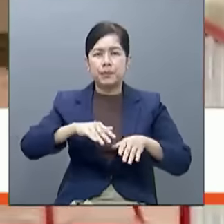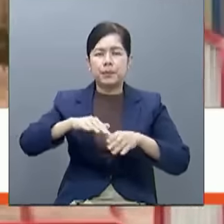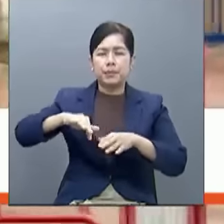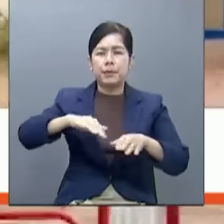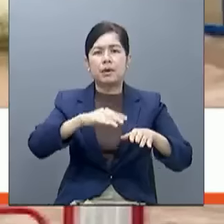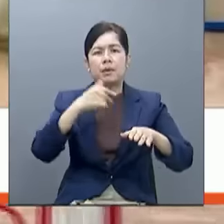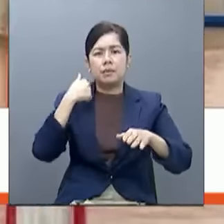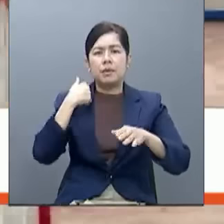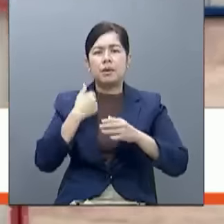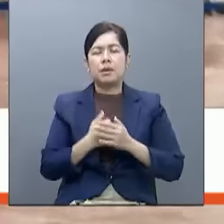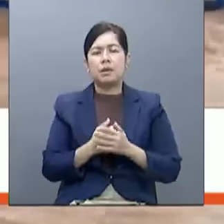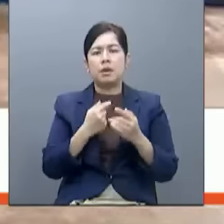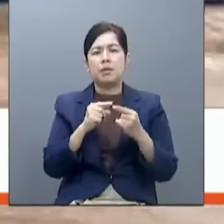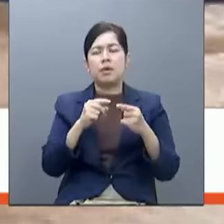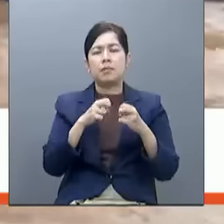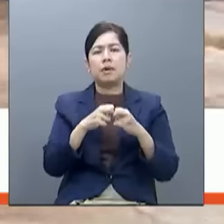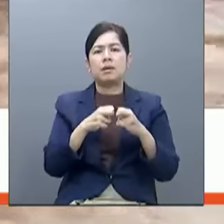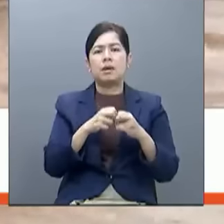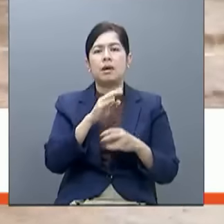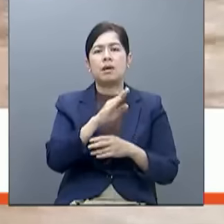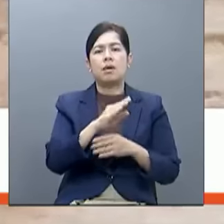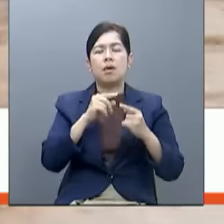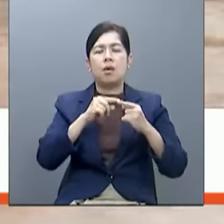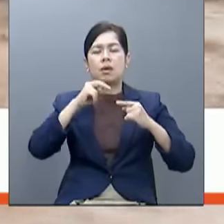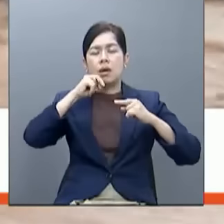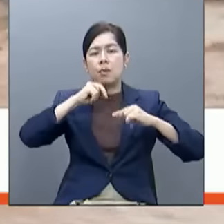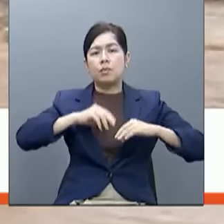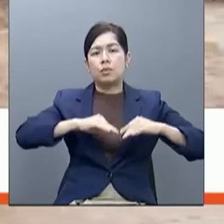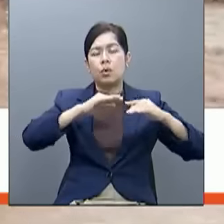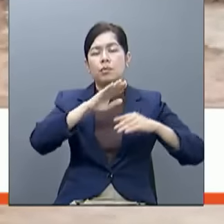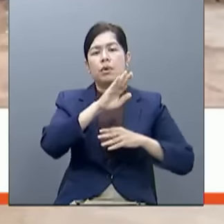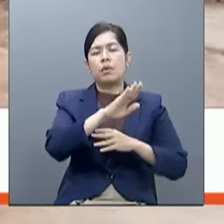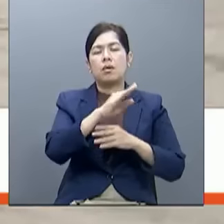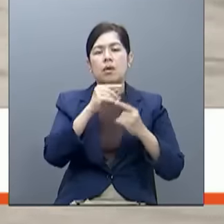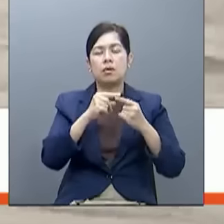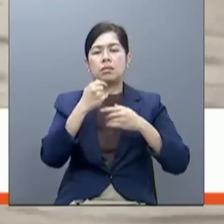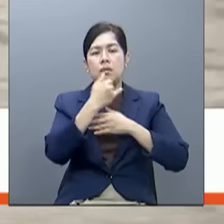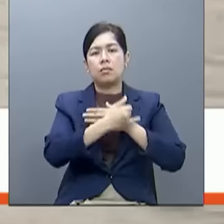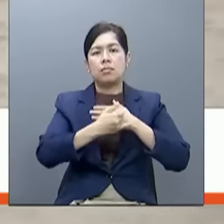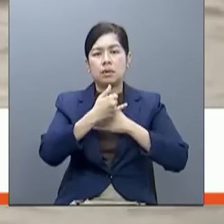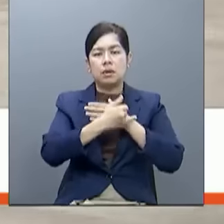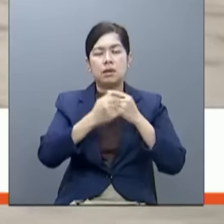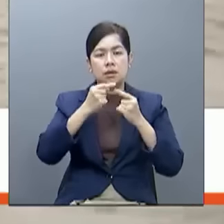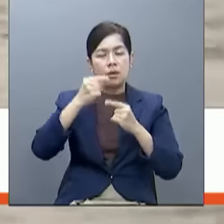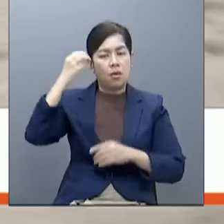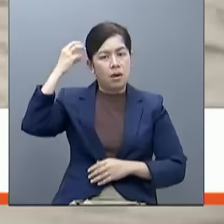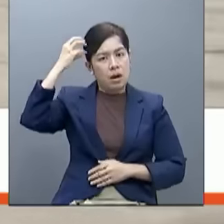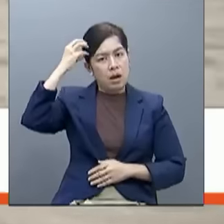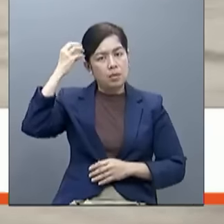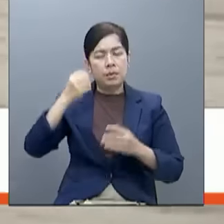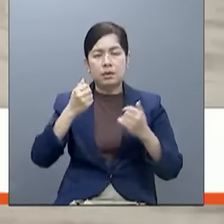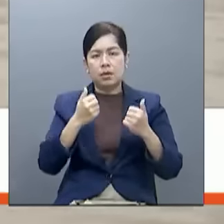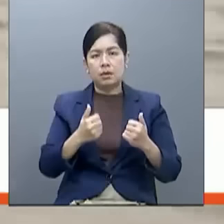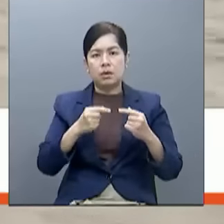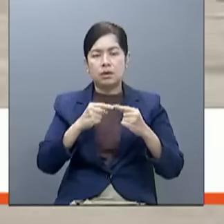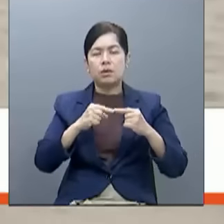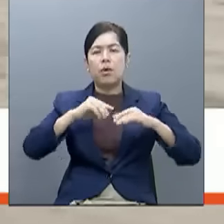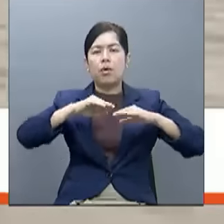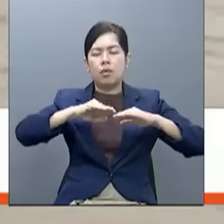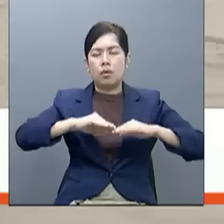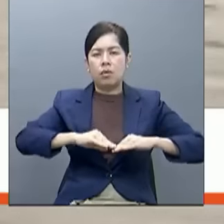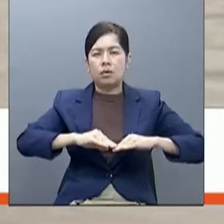ถานการณ์น้ำท่วมในหลายแขวงของลาวเริ่มคลี่คลายทำให้น้ำที่เขื่อนไซยบุรีนะคะเริ่มลดระดับการระบายน้ำลงมา